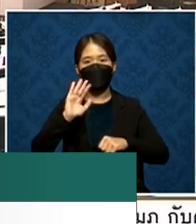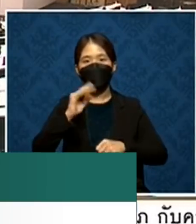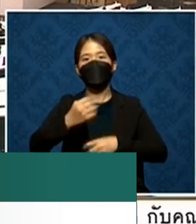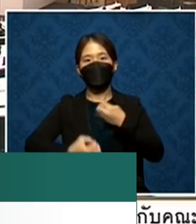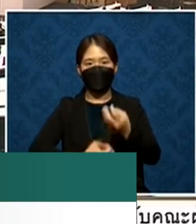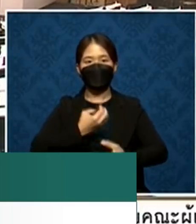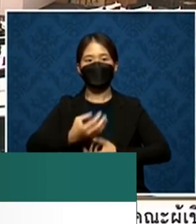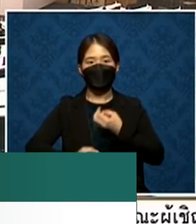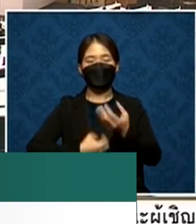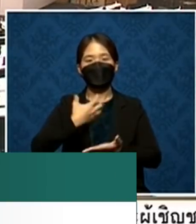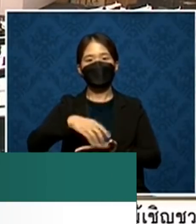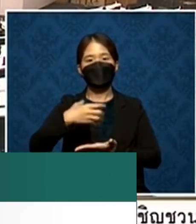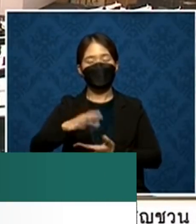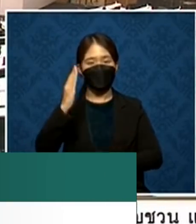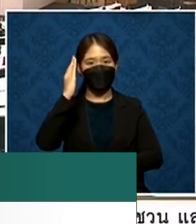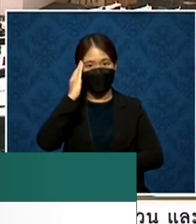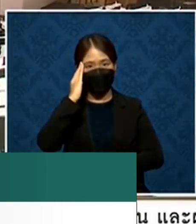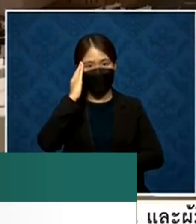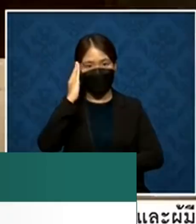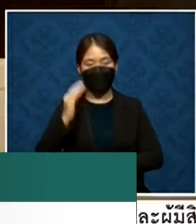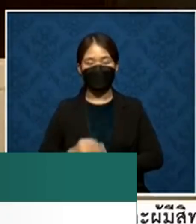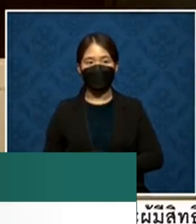ภาจะล่มมักจะเป็นช่วงตอน